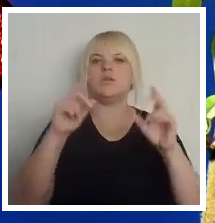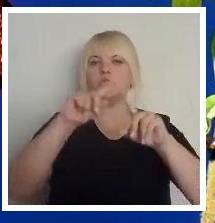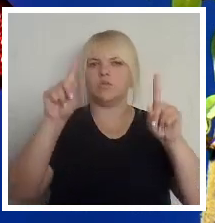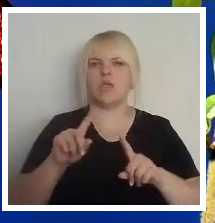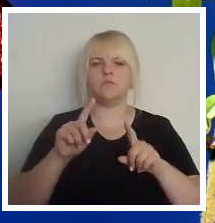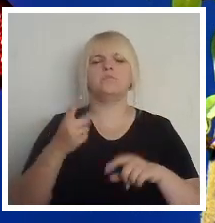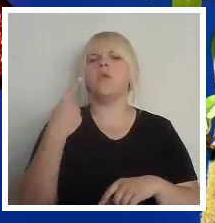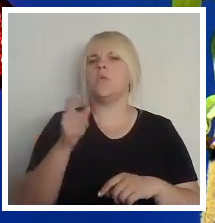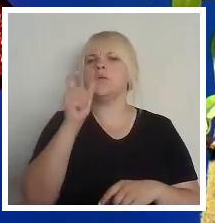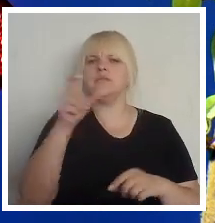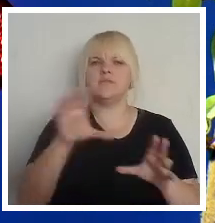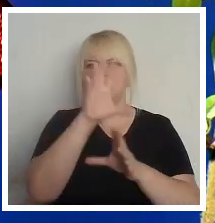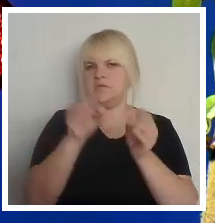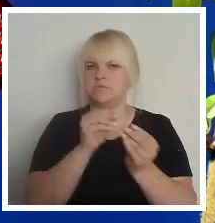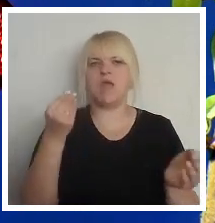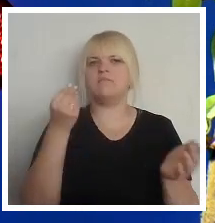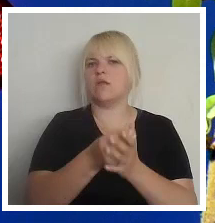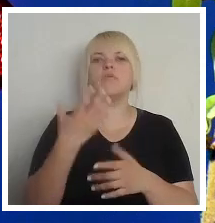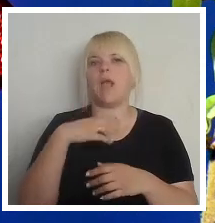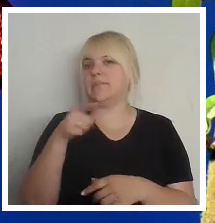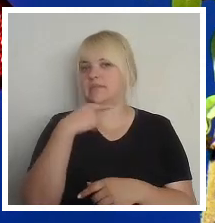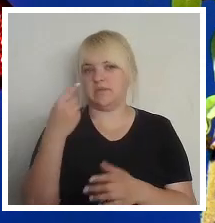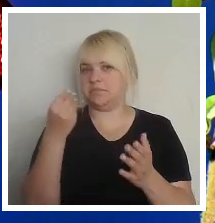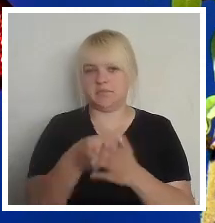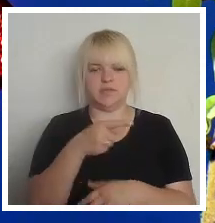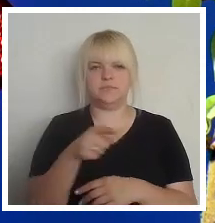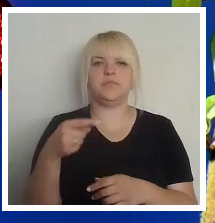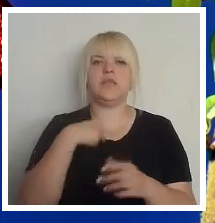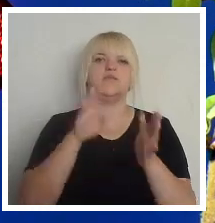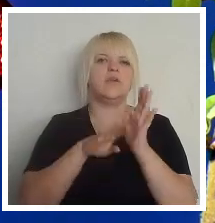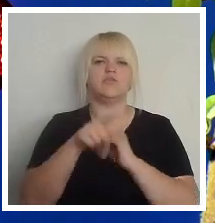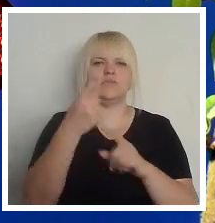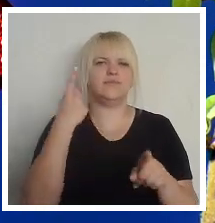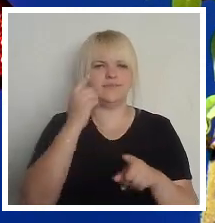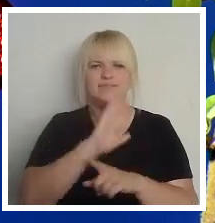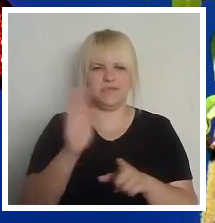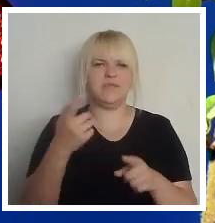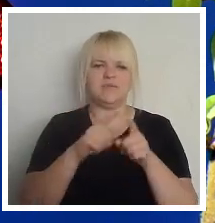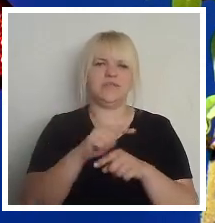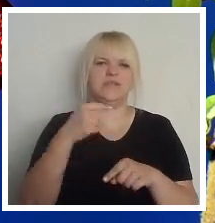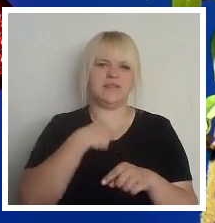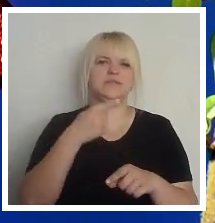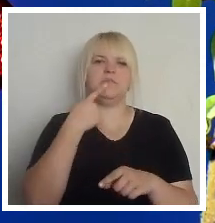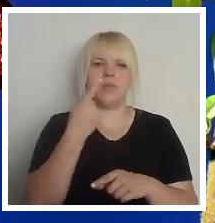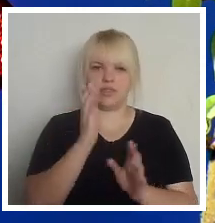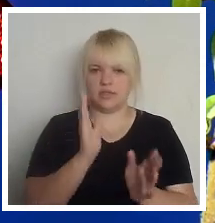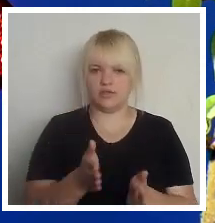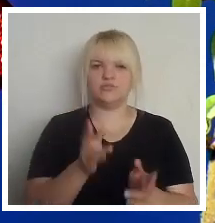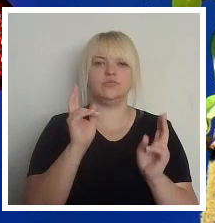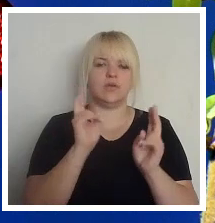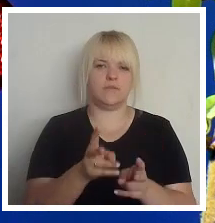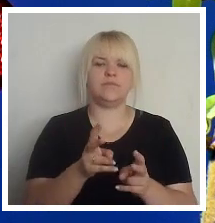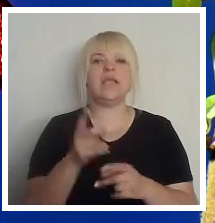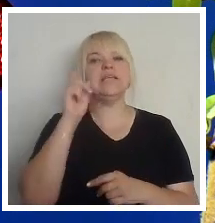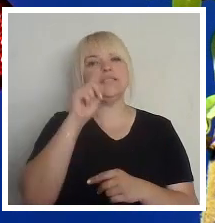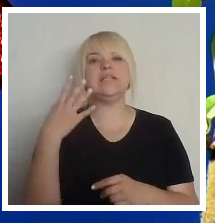ko cilvēku vispār pērk un kāpēc viņi grib to pirkt. Es vienkārši to nedzirdēju, tāpēc es pateikšu, ka ziniet,